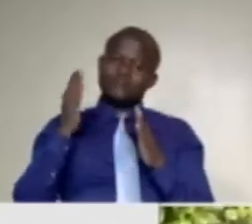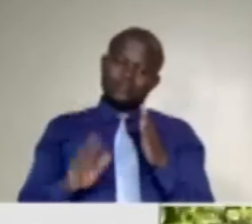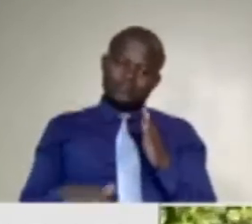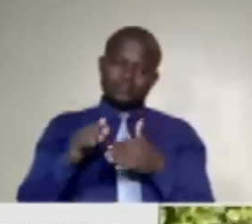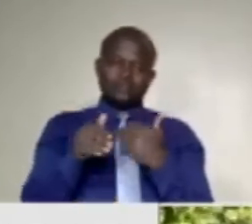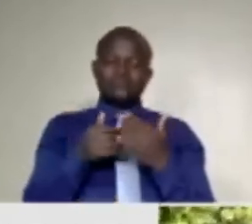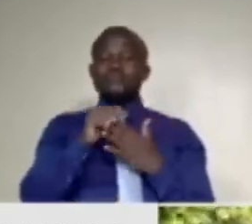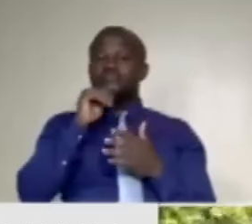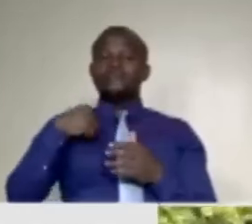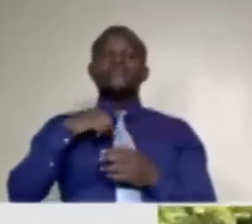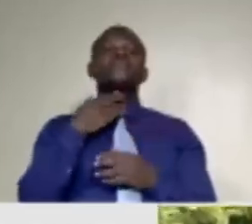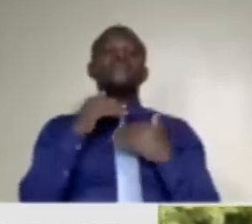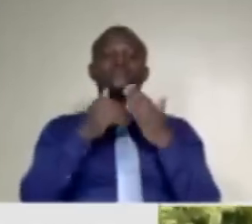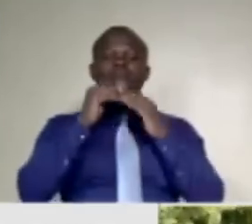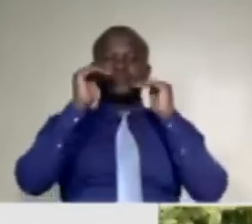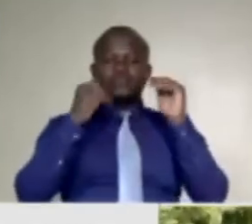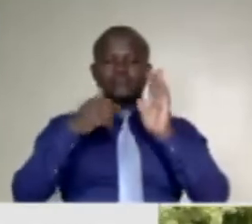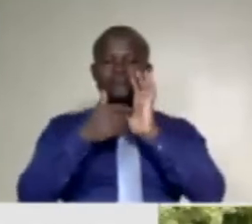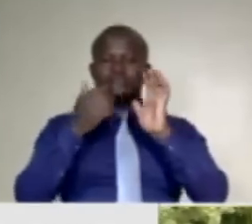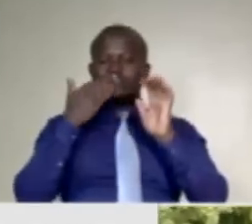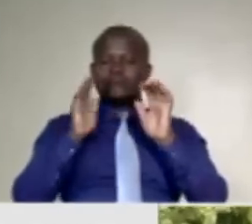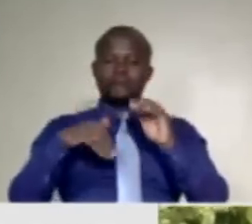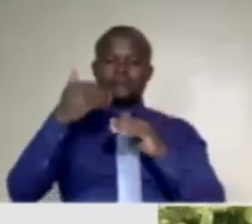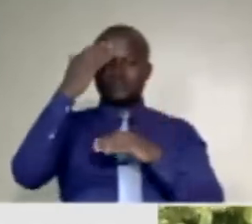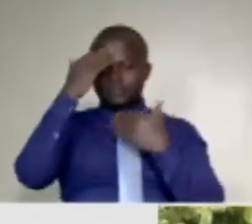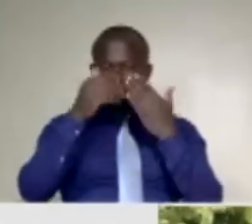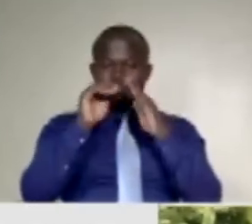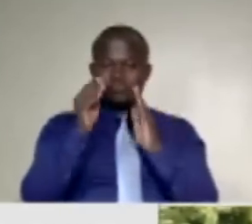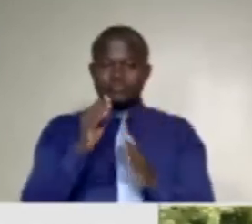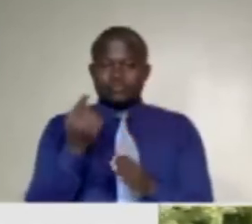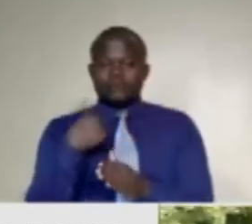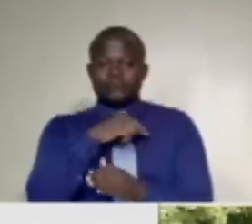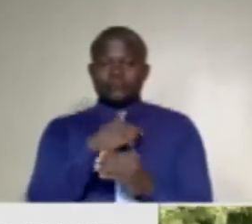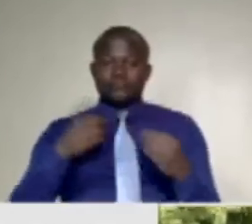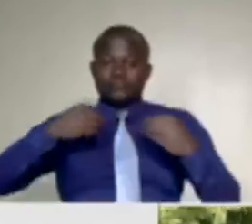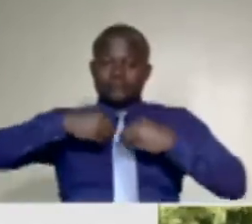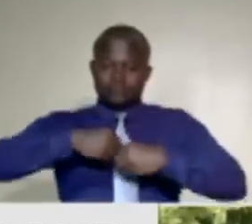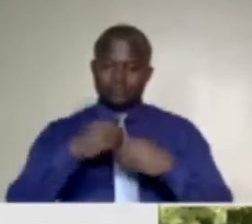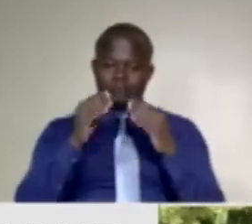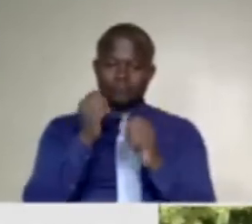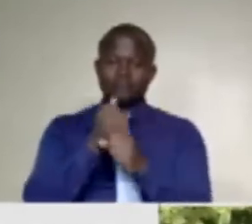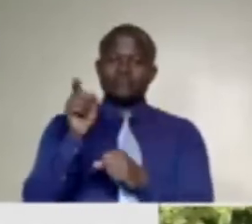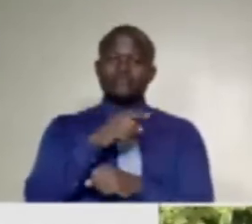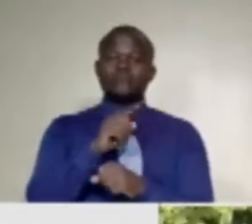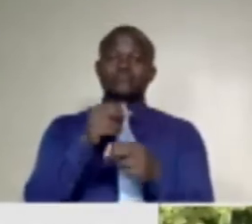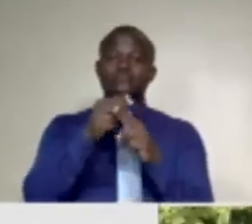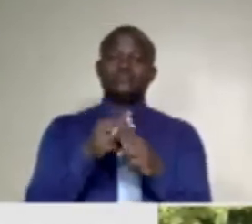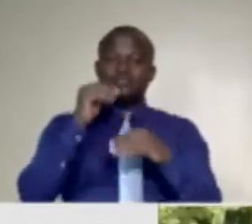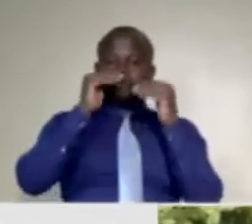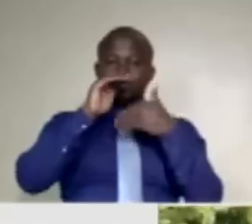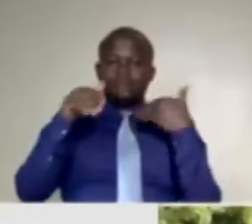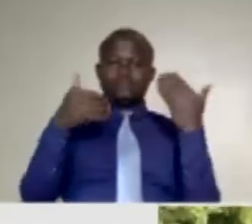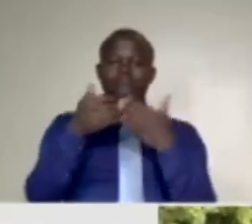nabi ntabwo dushaka ku rwego rwacu rugaragara nabi buri gihe bitewe n'abantu umuntu umwe kubera ko twambaye uniform umuntu umwe yakoze ikosa baryitirira urwego